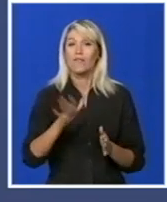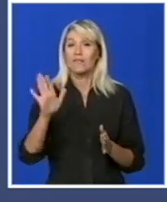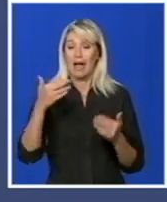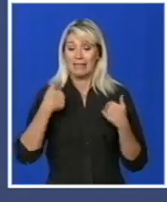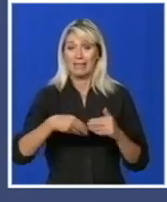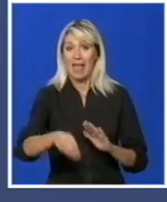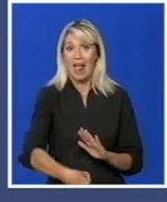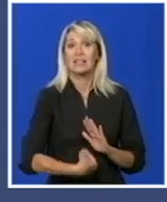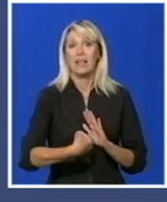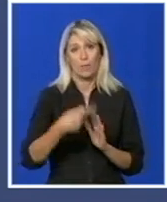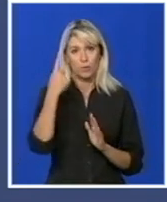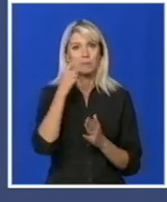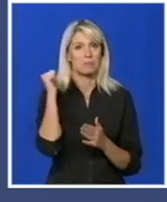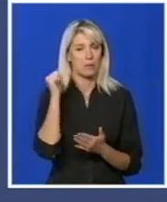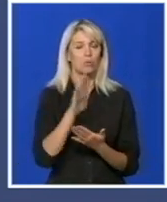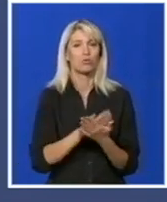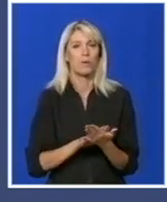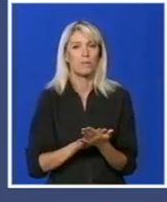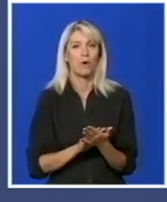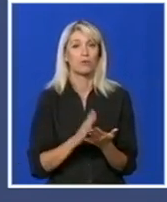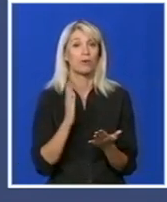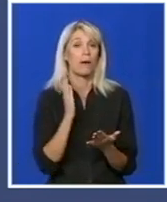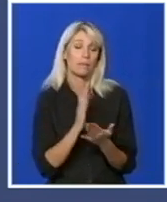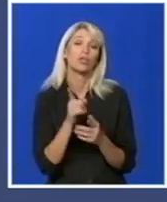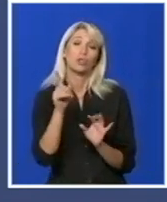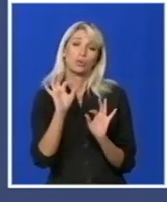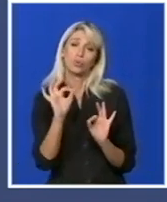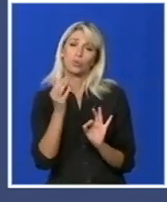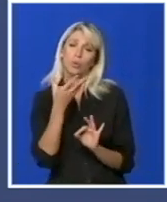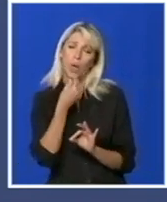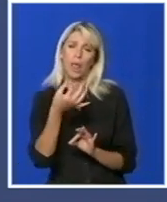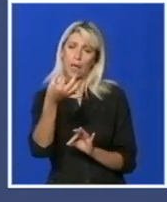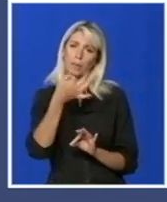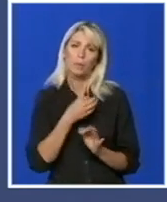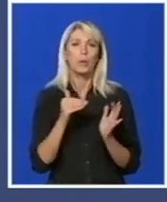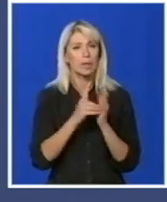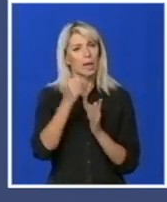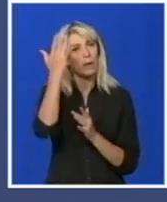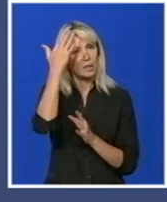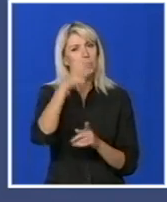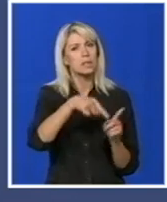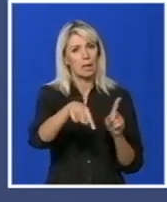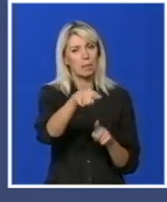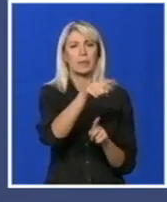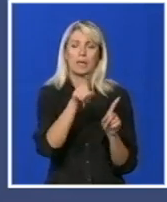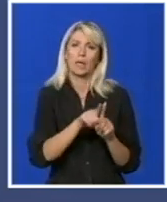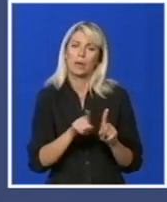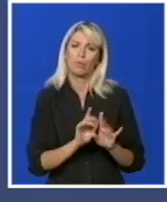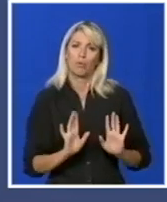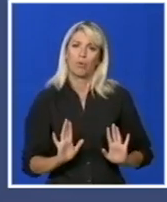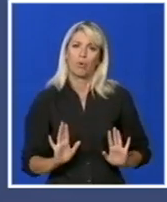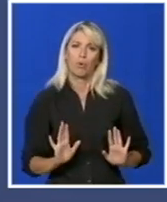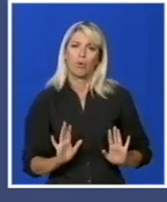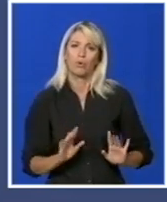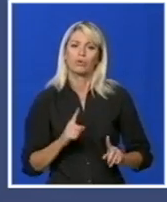oplodnja. Naravno, vaše pitanje je umesno, treba voditi računa s obzirom da su